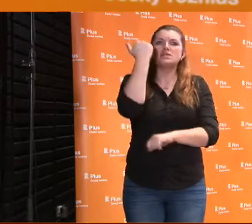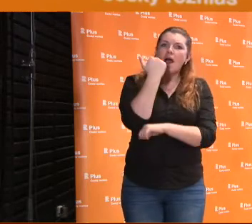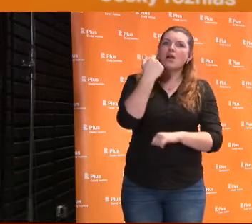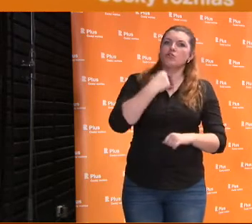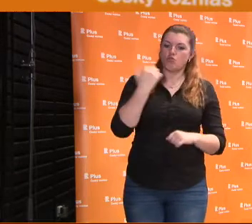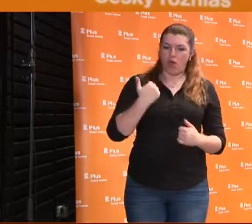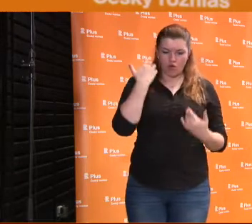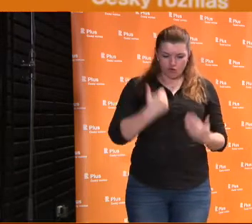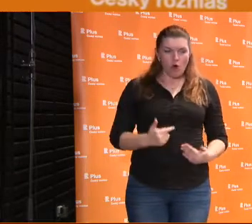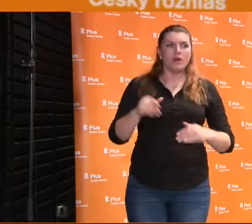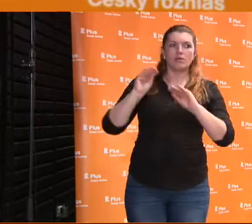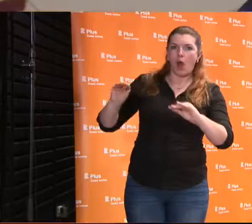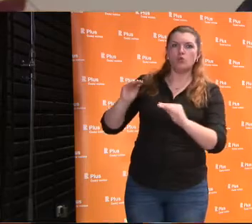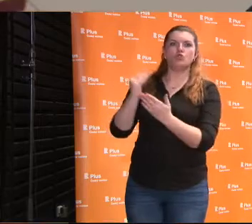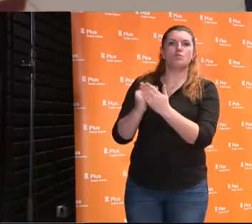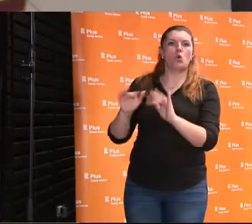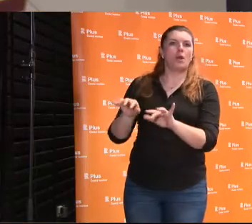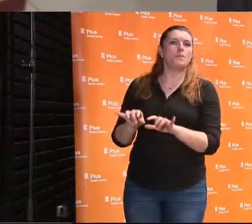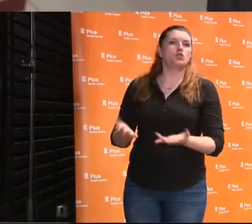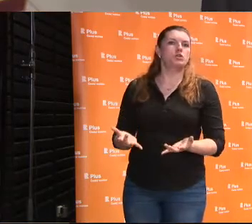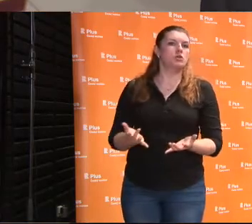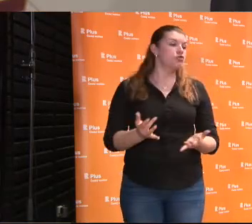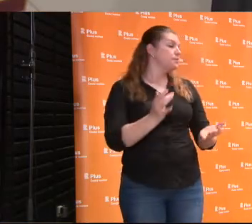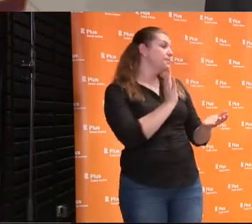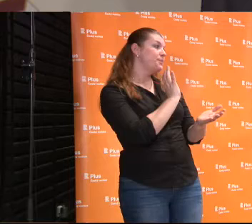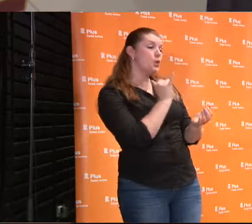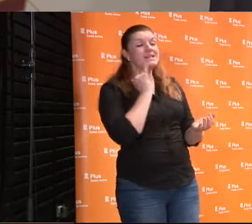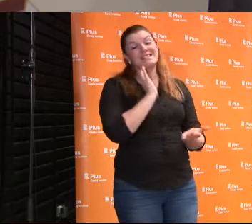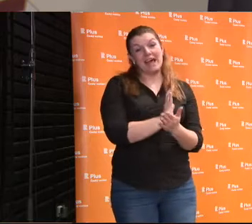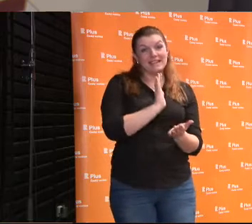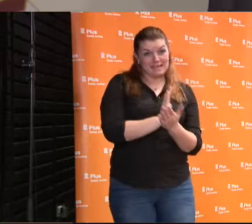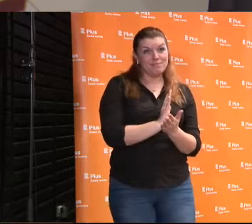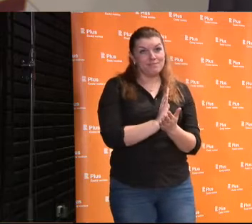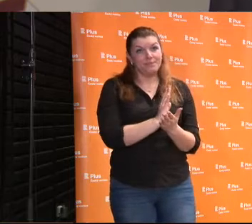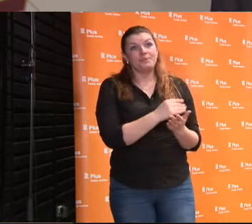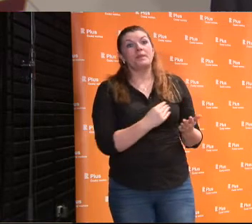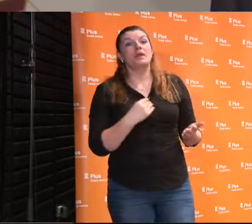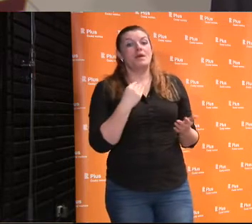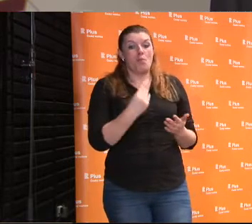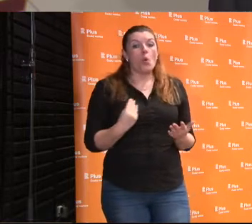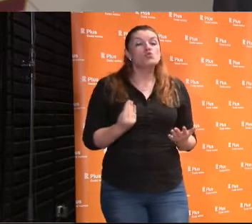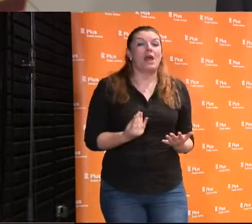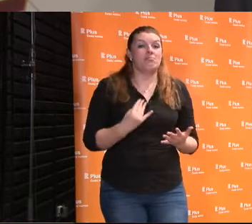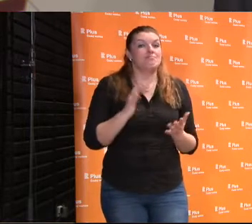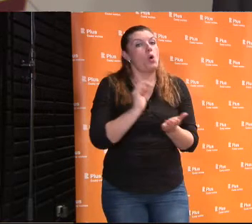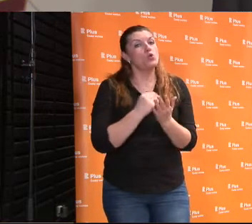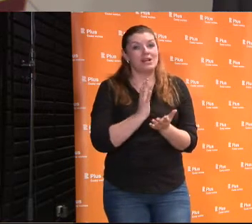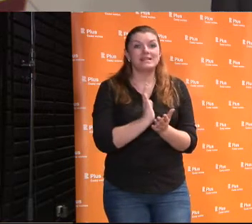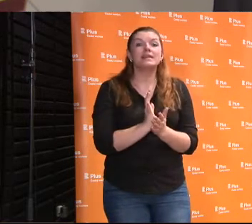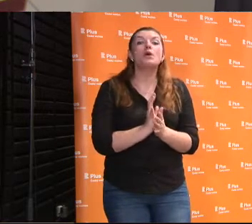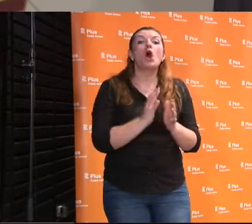lidé naprogramujeme? Zatím jsme bohužel ve stádiu, že robot umí jenom to, co tam